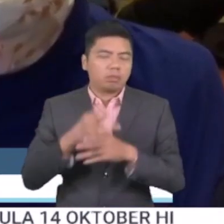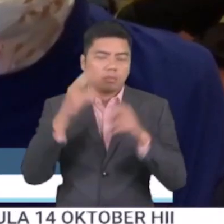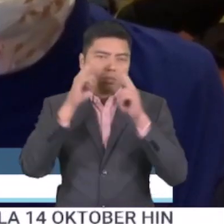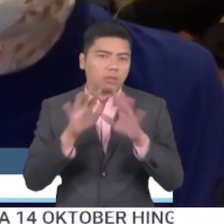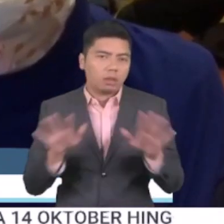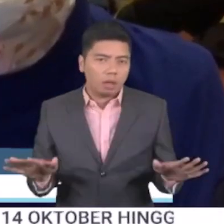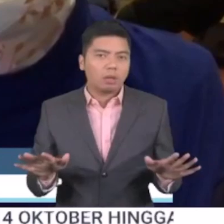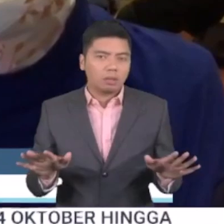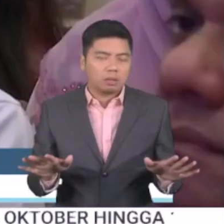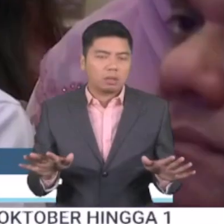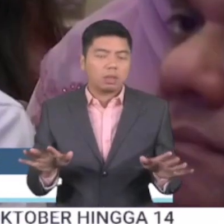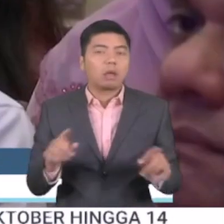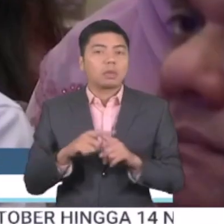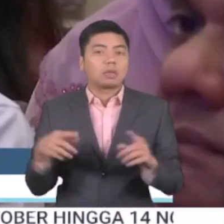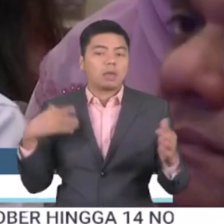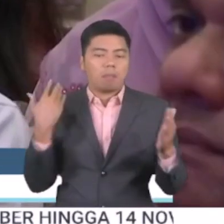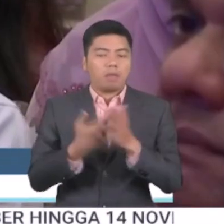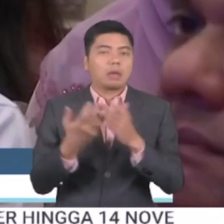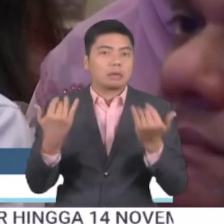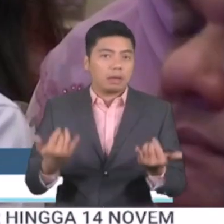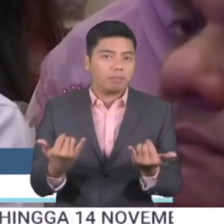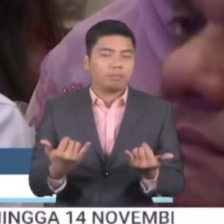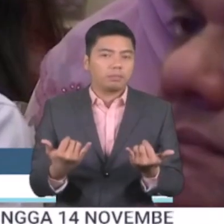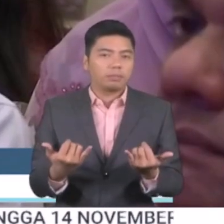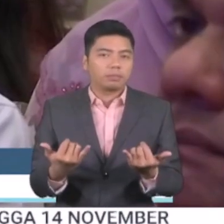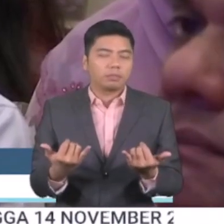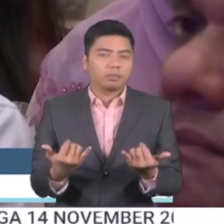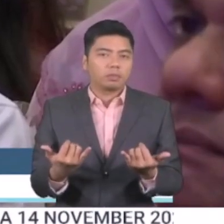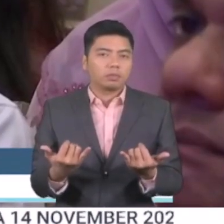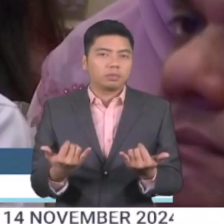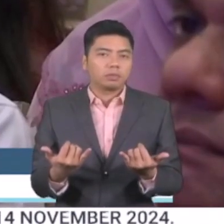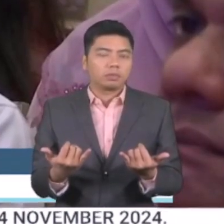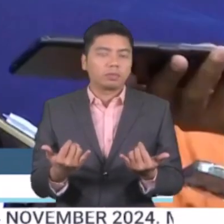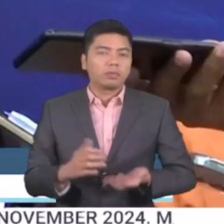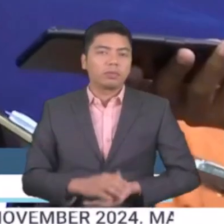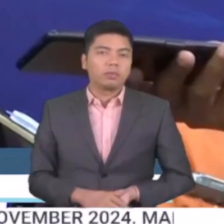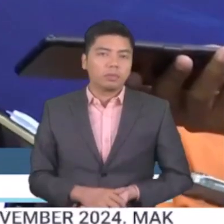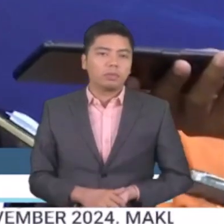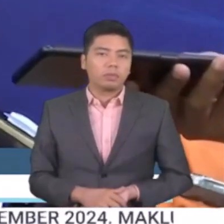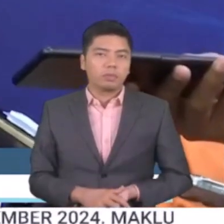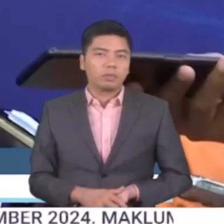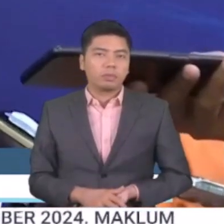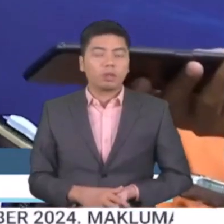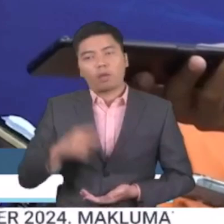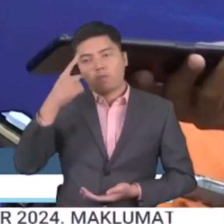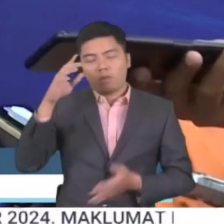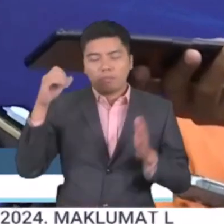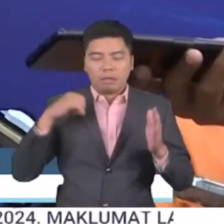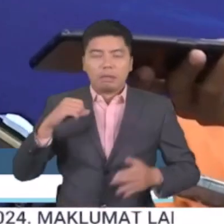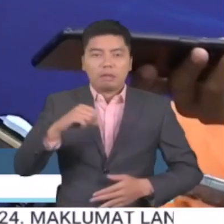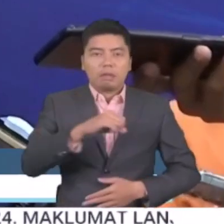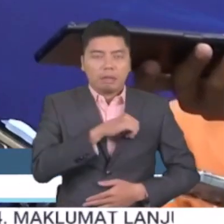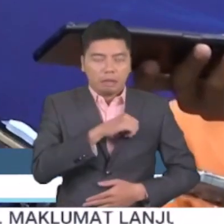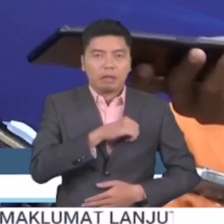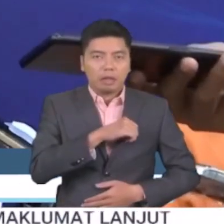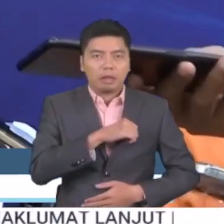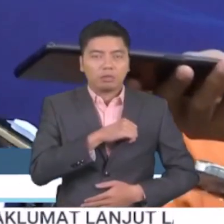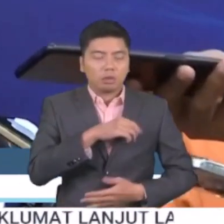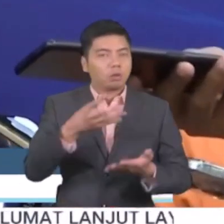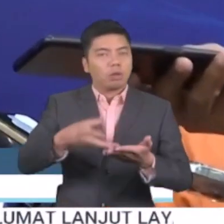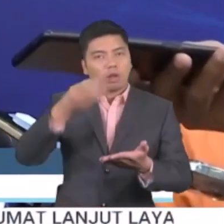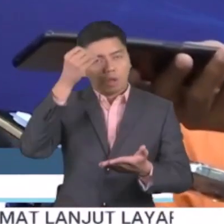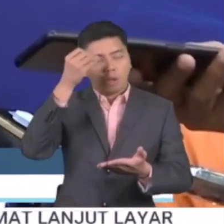sama, seringkali seperti yang kita sebutkan, ketika mana para ahli akademik menyampaikan pandangan